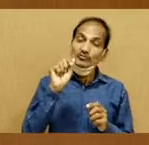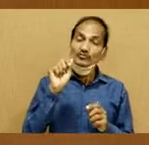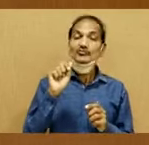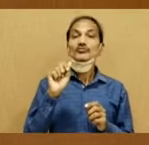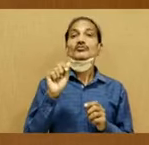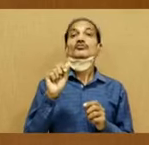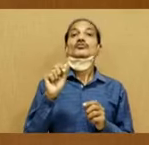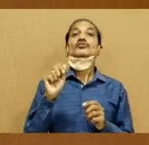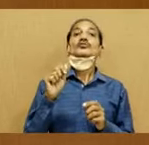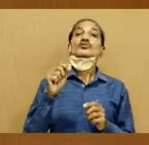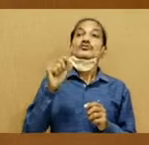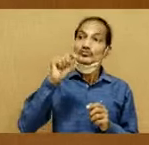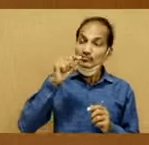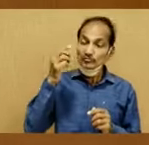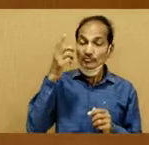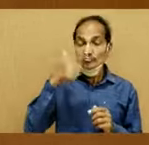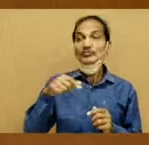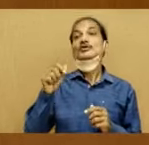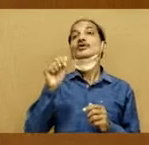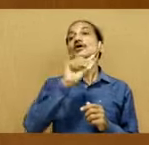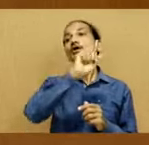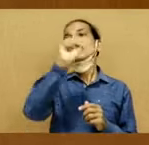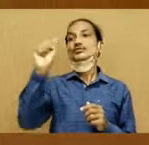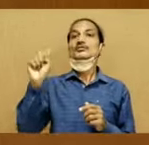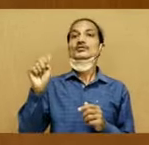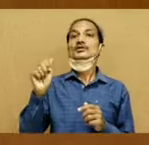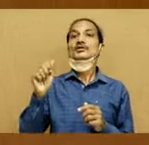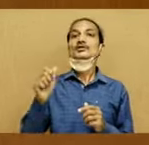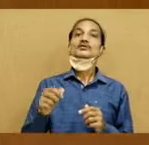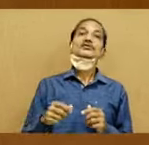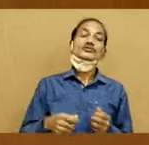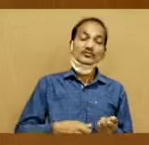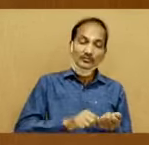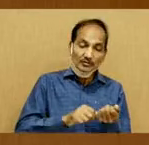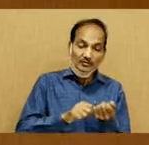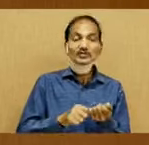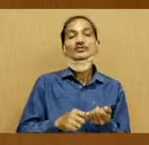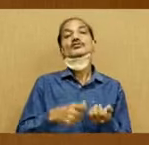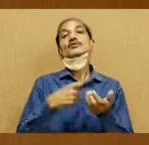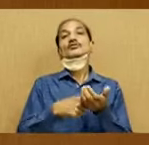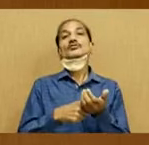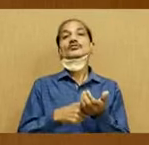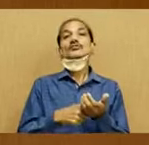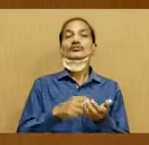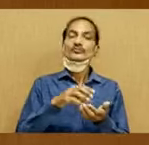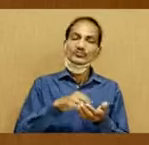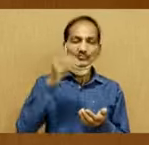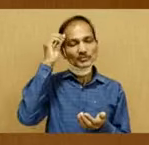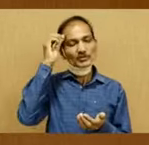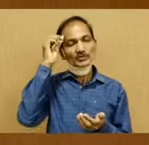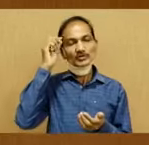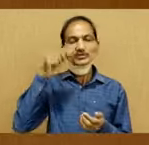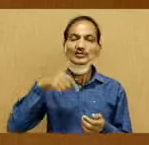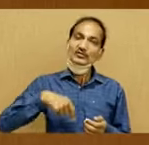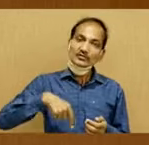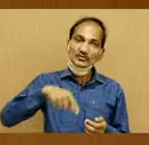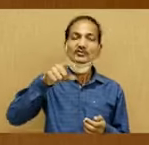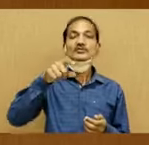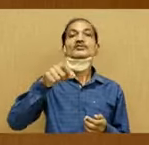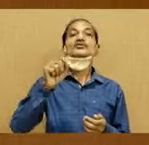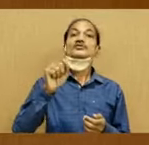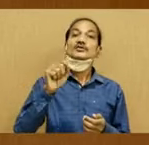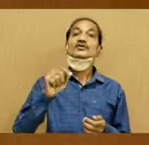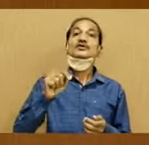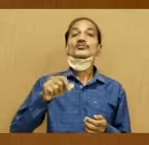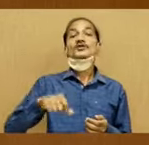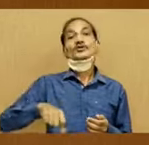चली आसी ताहा जोगु आमको बहुत लाभ होईची, सेटा आम पाई बहुत लाभवान। सेती की